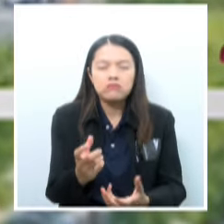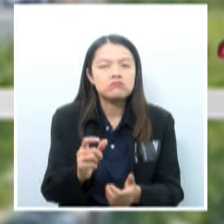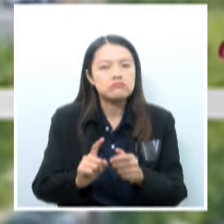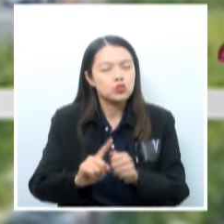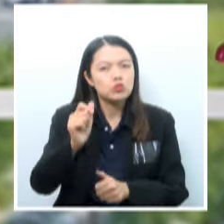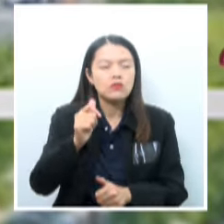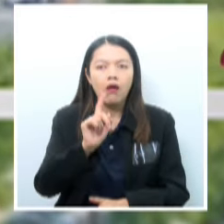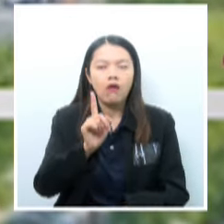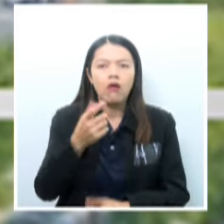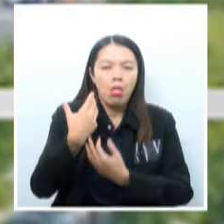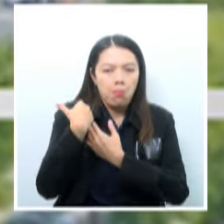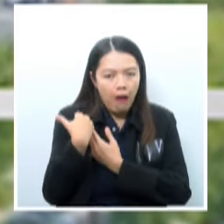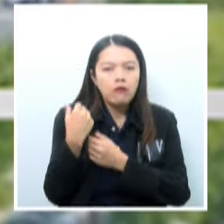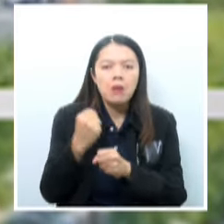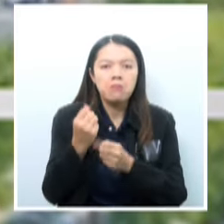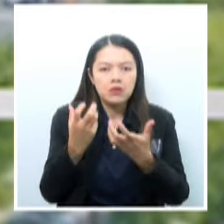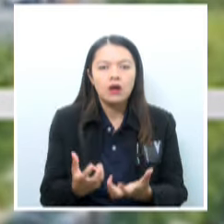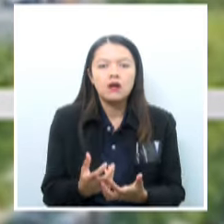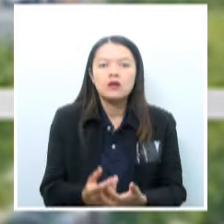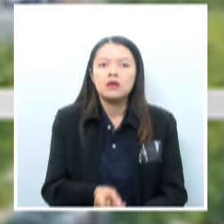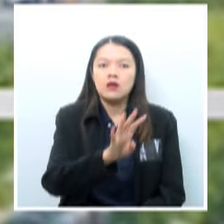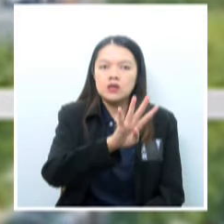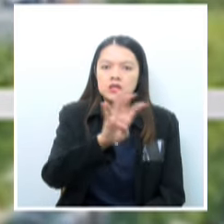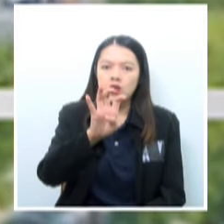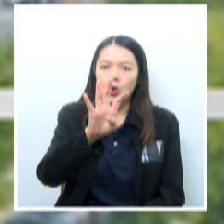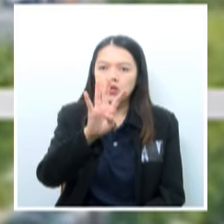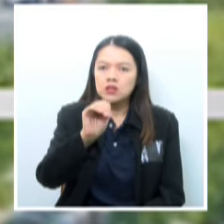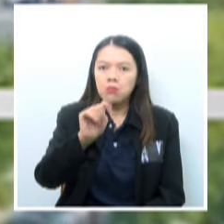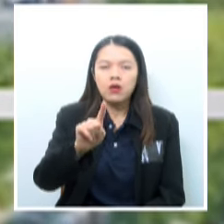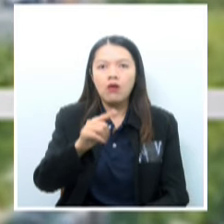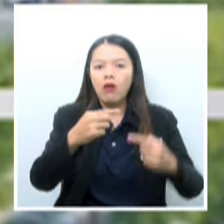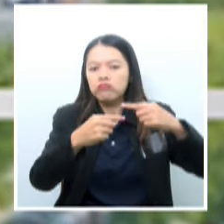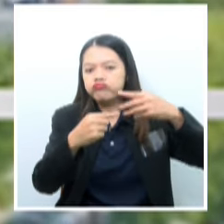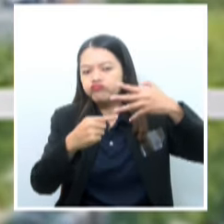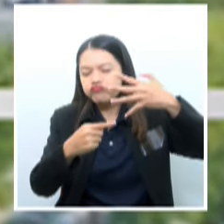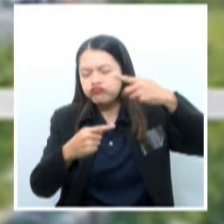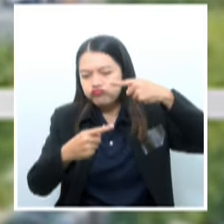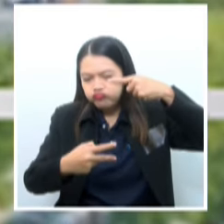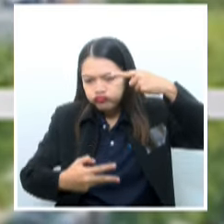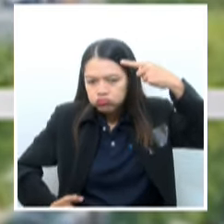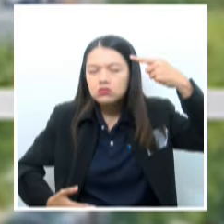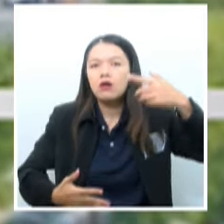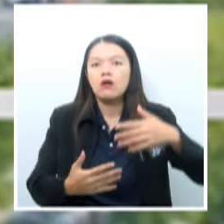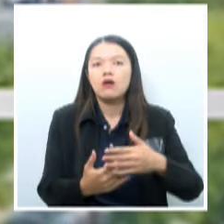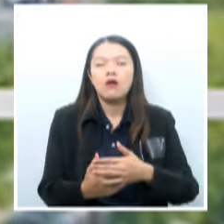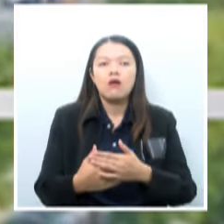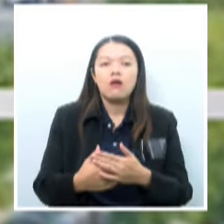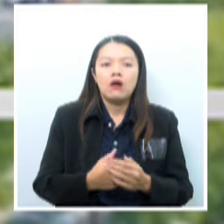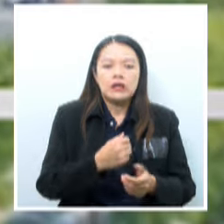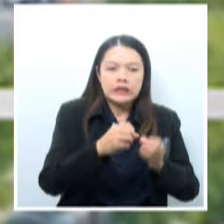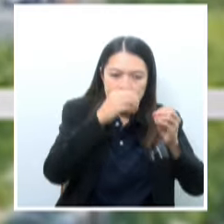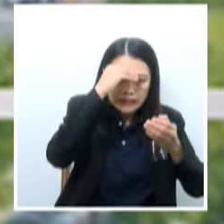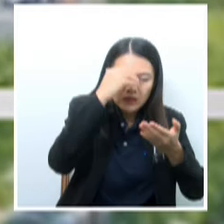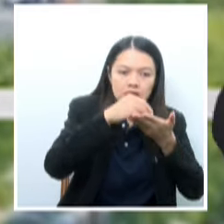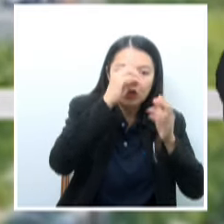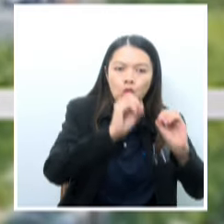ะคะซึ่งมีผลการตอบเข้ามาถึง441เรื่องซึ่งทางคุณครูมองว่าเป็นภาระงานที่อยู่นอกเหนือจากการเรียนการสอ